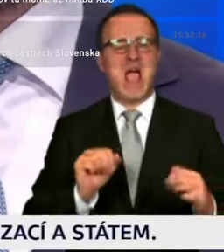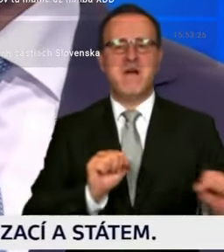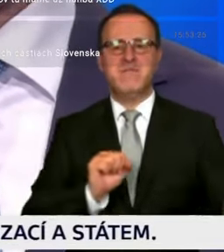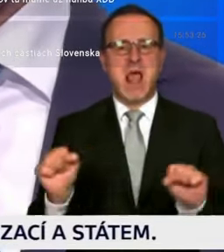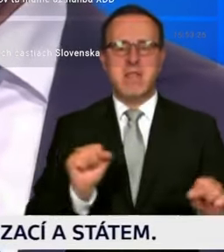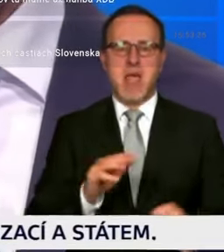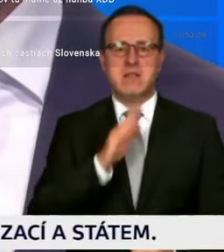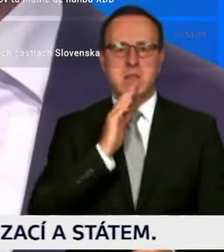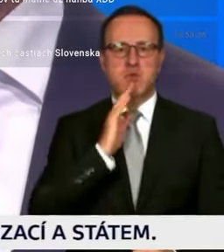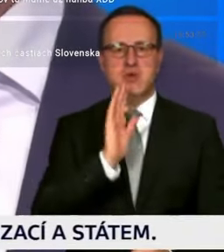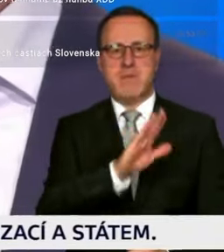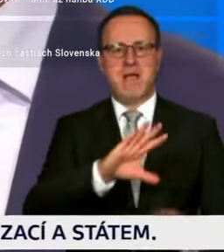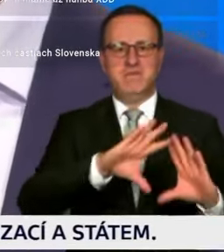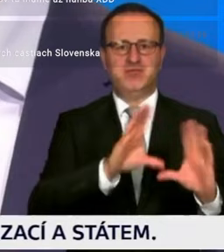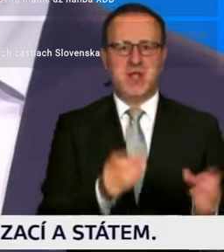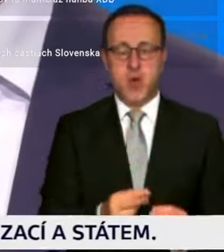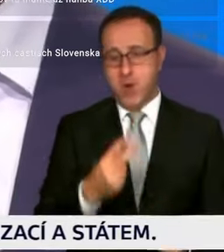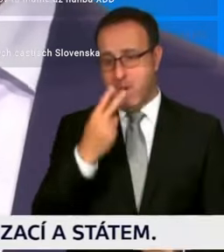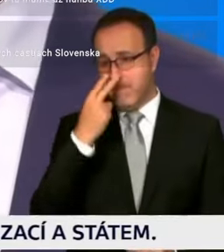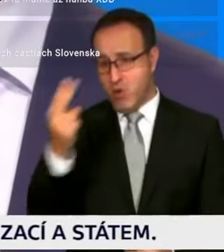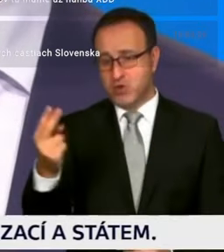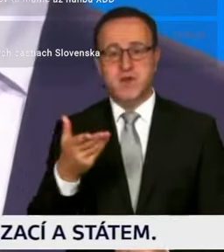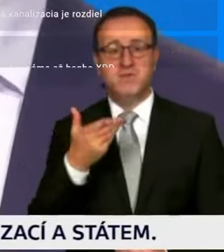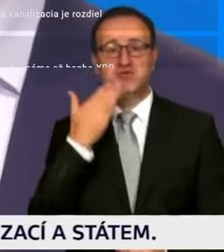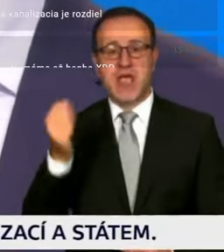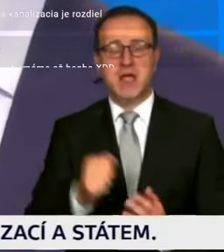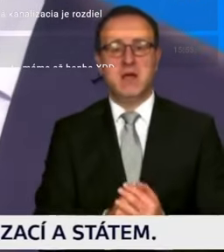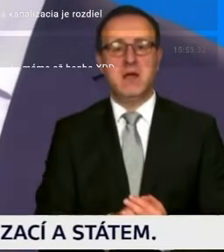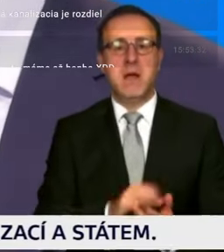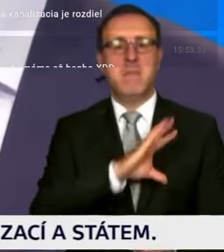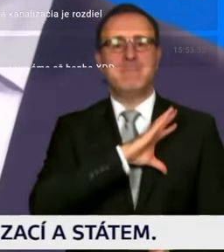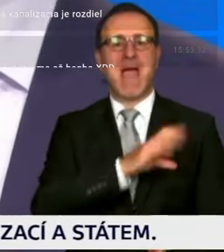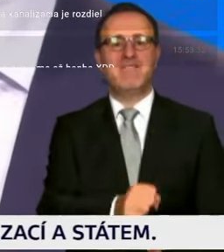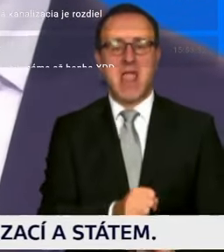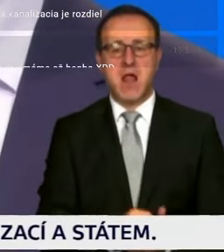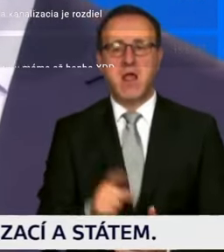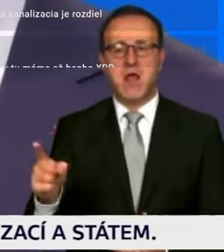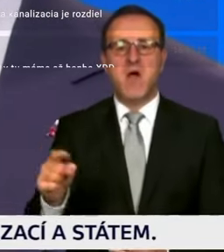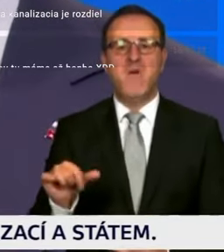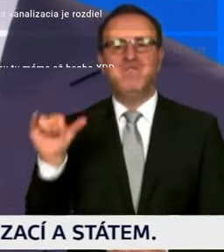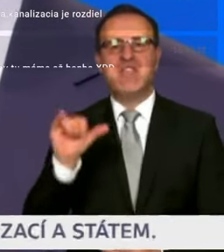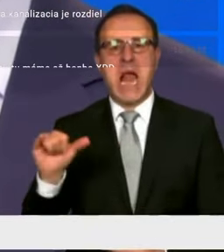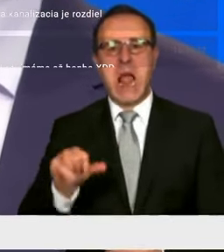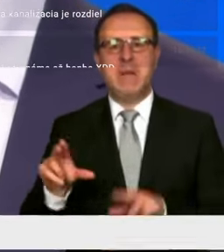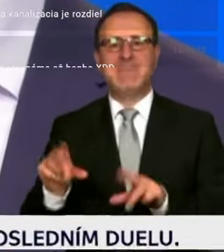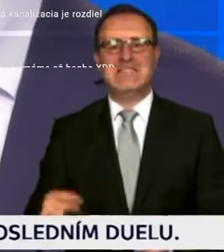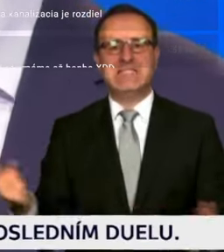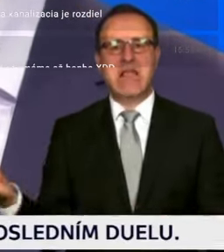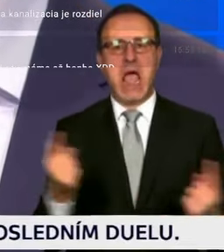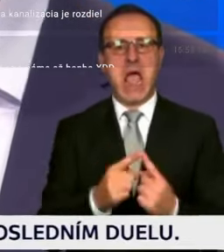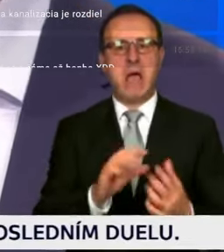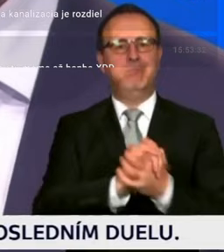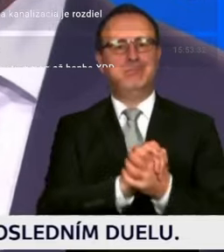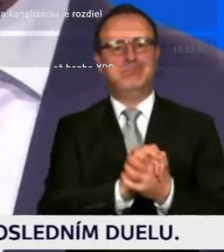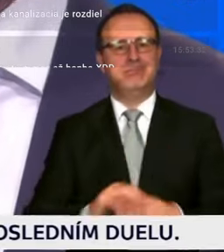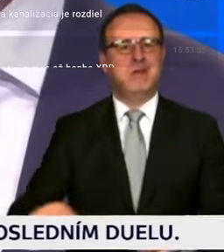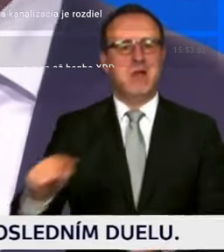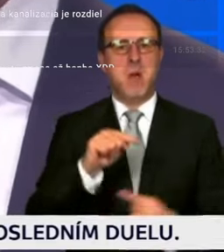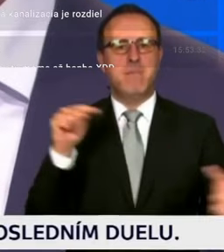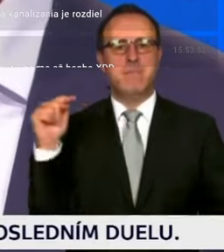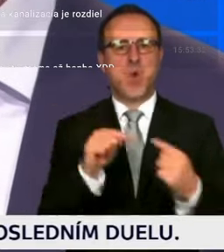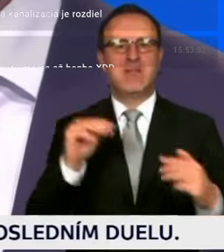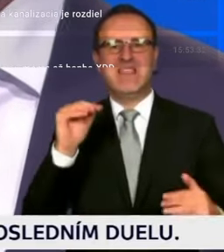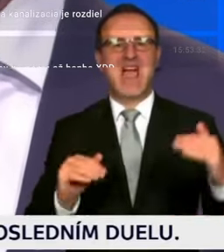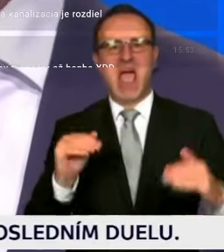pán prezident Pavel v súzvuku s pánom premiérom fialom s predsedníčkou parlamentu aj s predsedom senátu žiadna protiváha